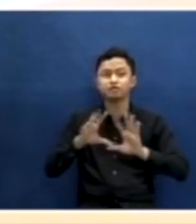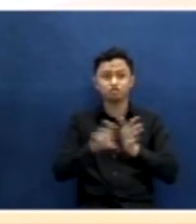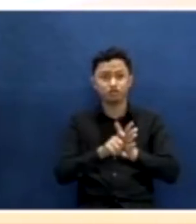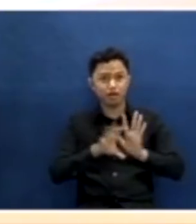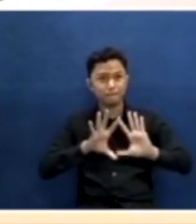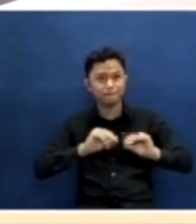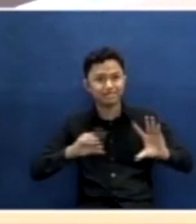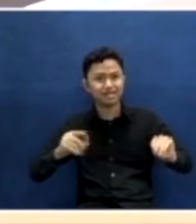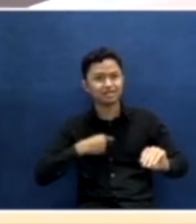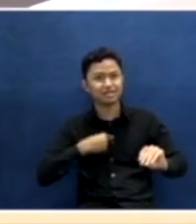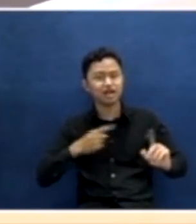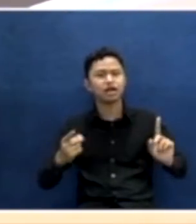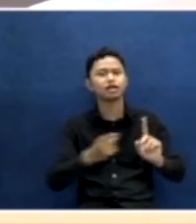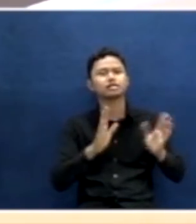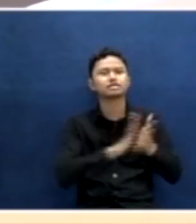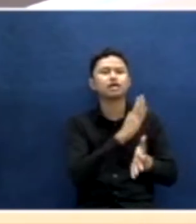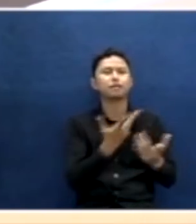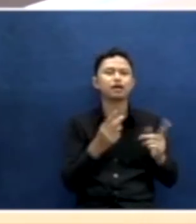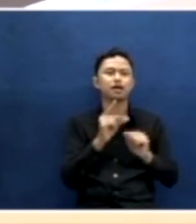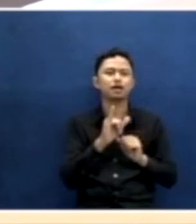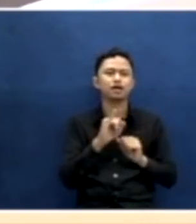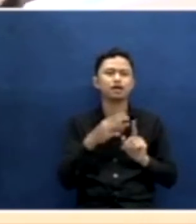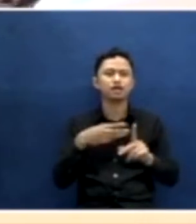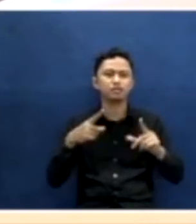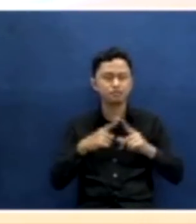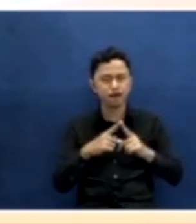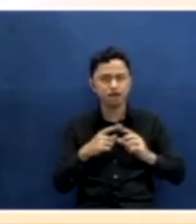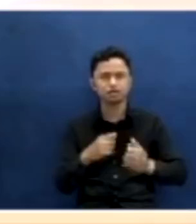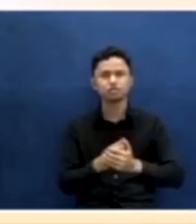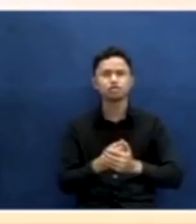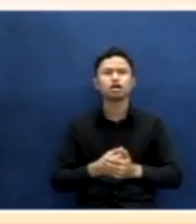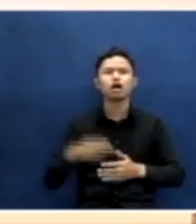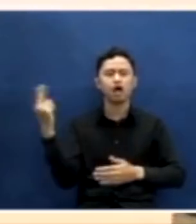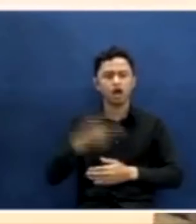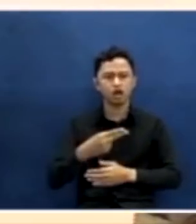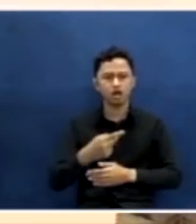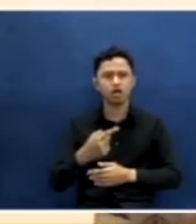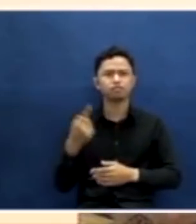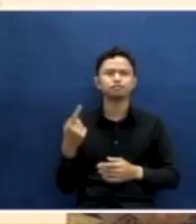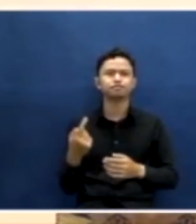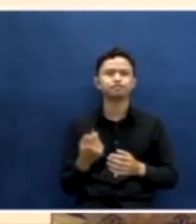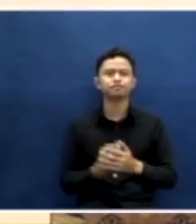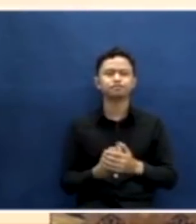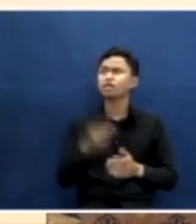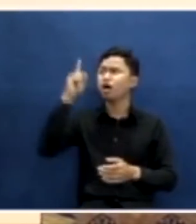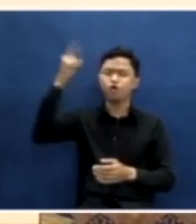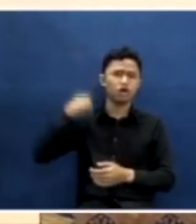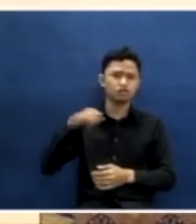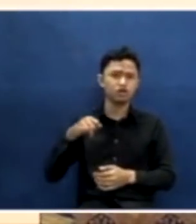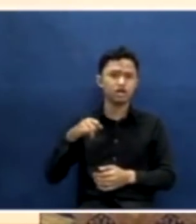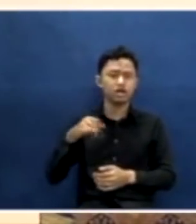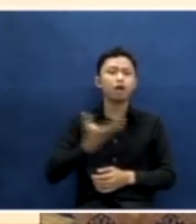itu tersentuh riba profesi kita tersentuh dengan yang haram profesi kita tersentuh dengan sesuatu yang dimurkai dan dibenci oleh Allah itu